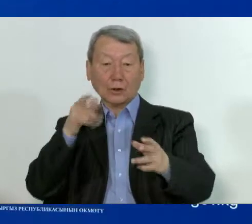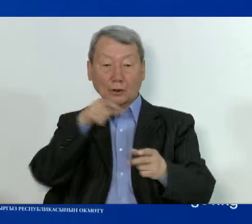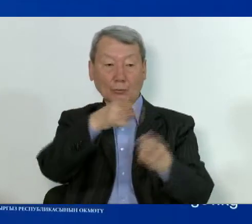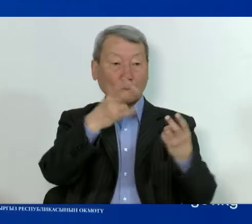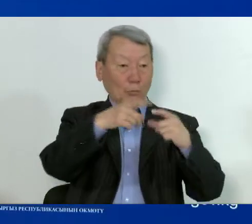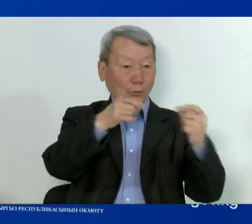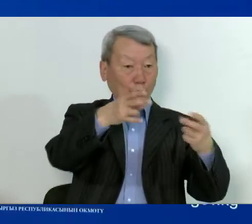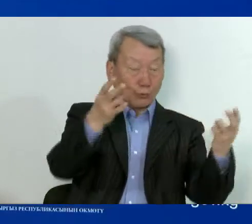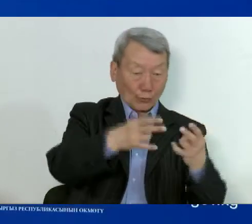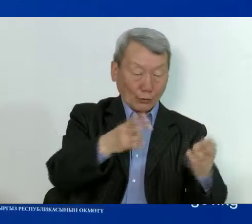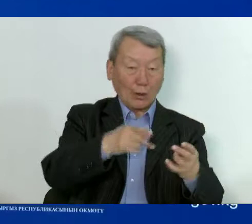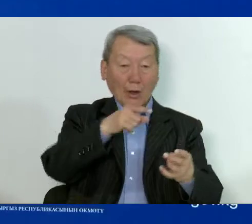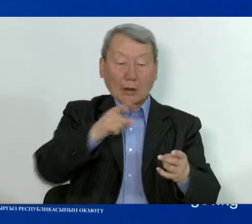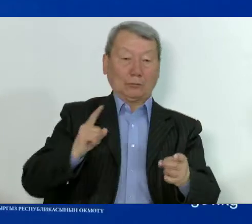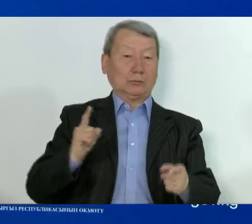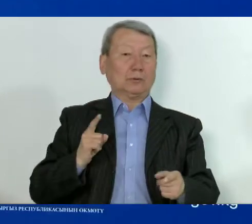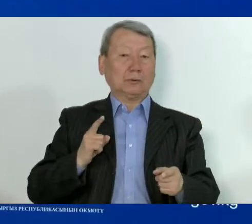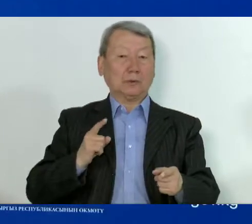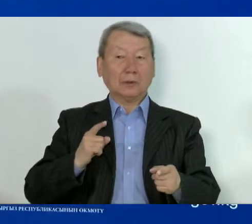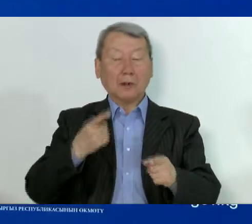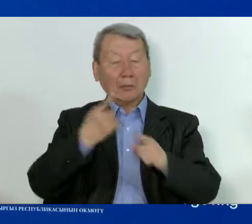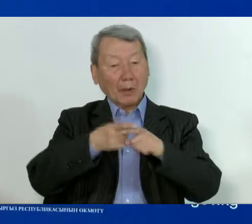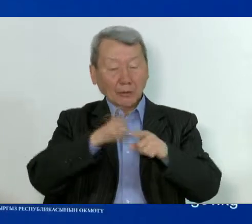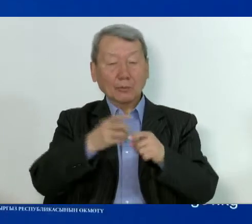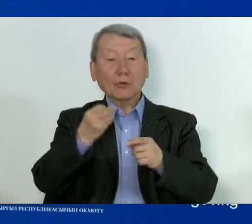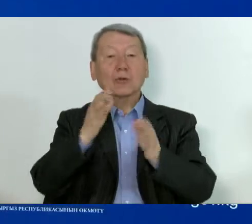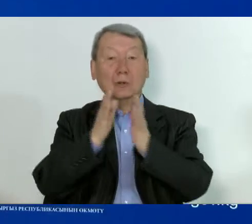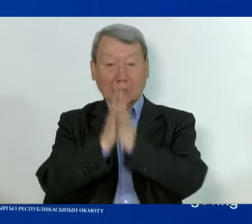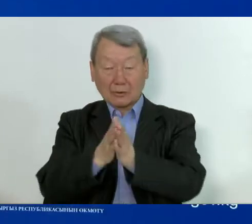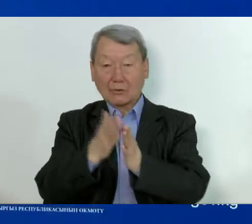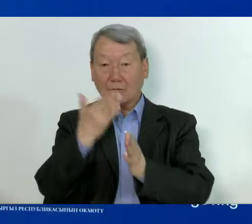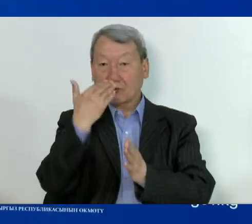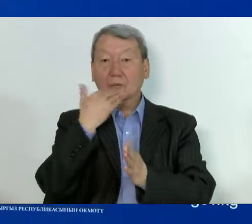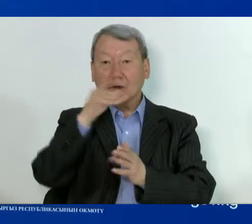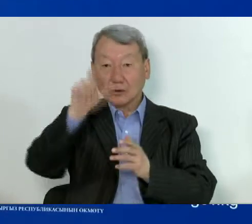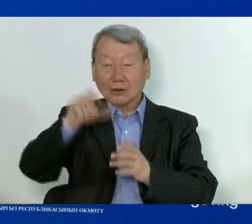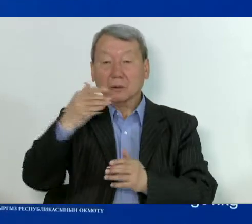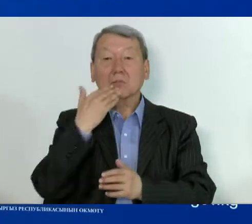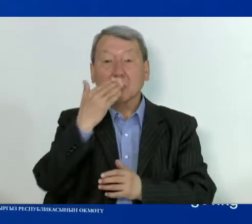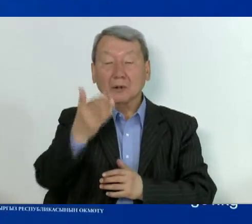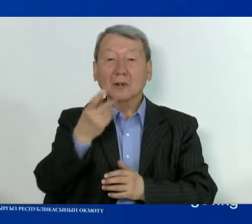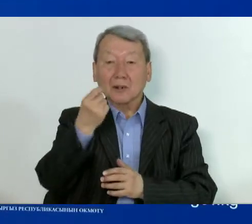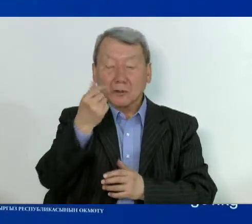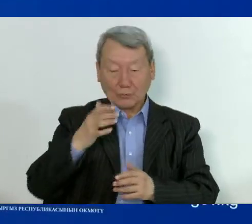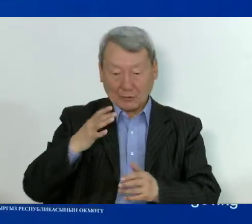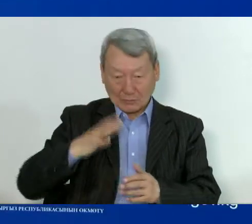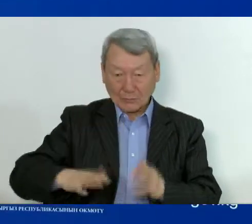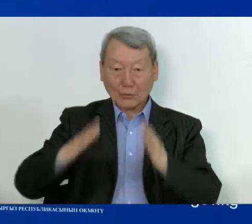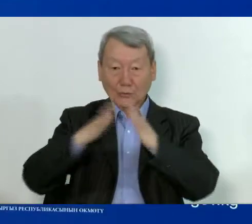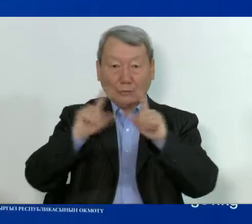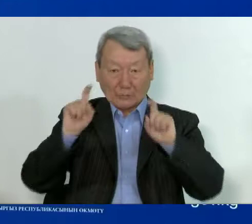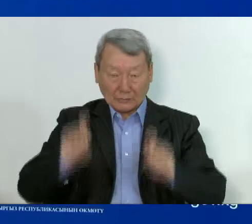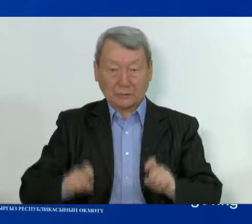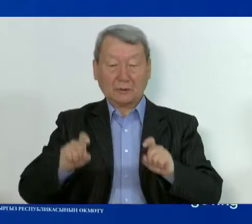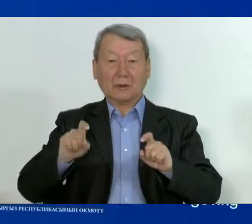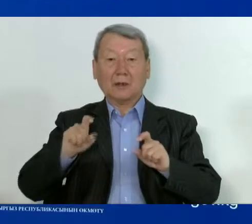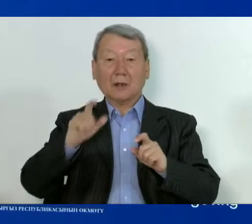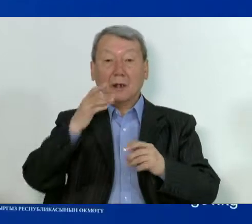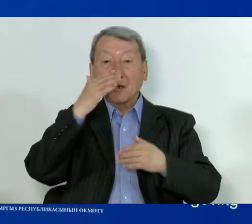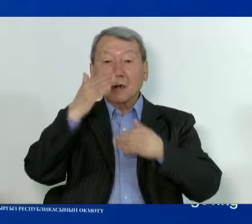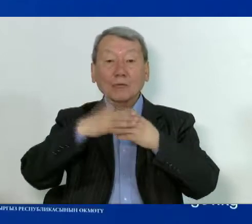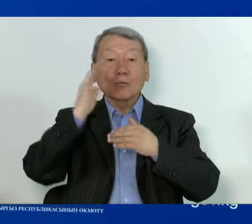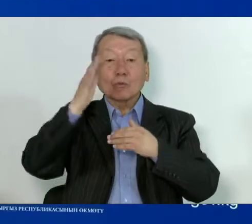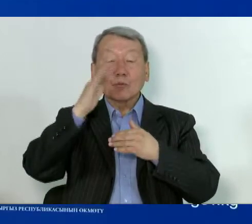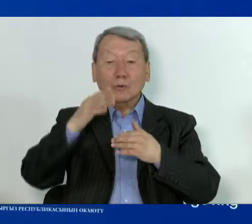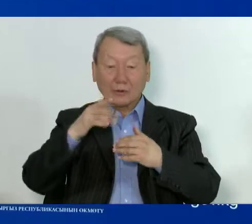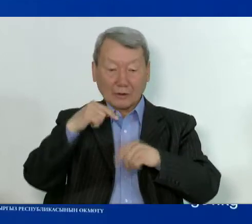получить пропуски, им приходится ждать. Поэтому еще раз обращаюсь к гражданам. Потерпите, посидите дома. Сейчас приближается